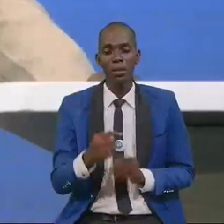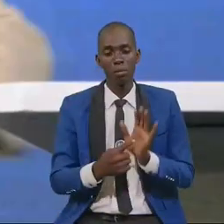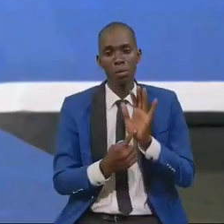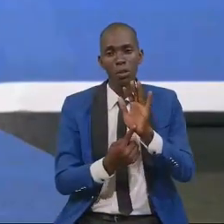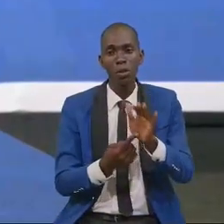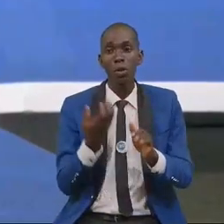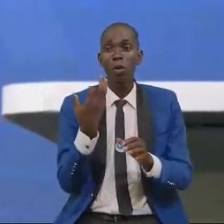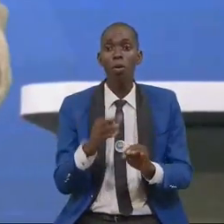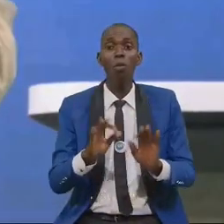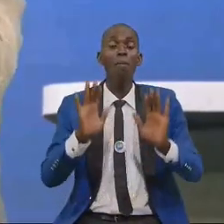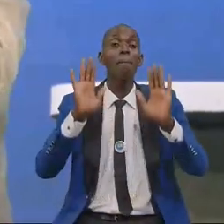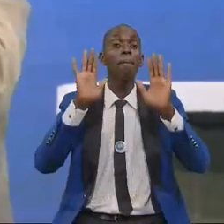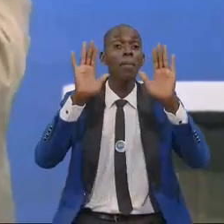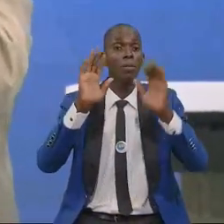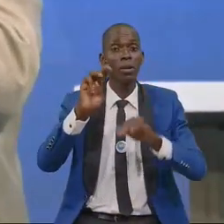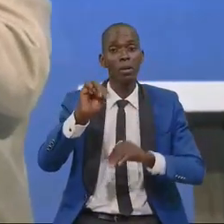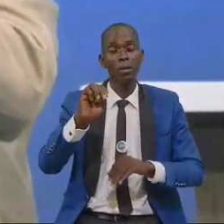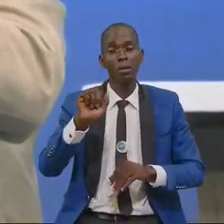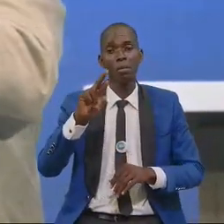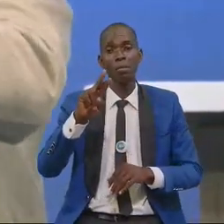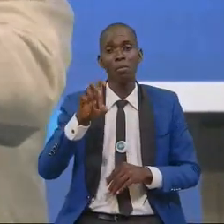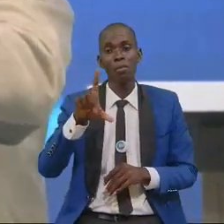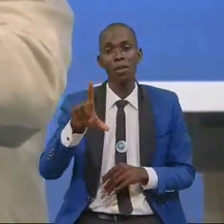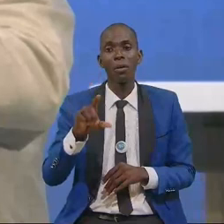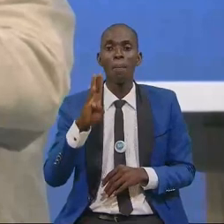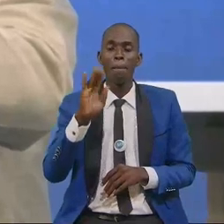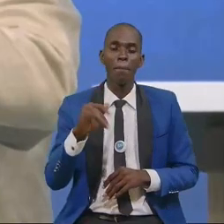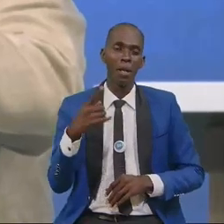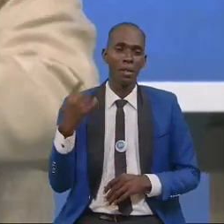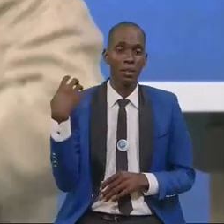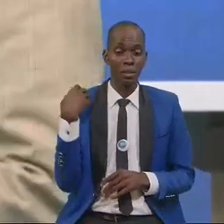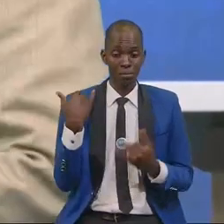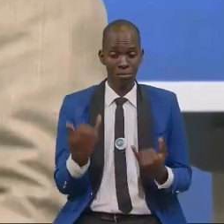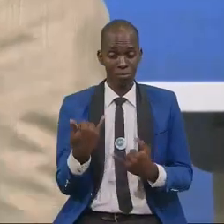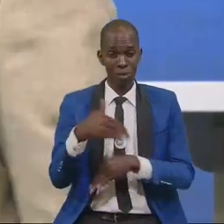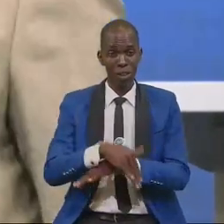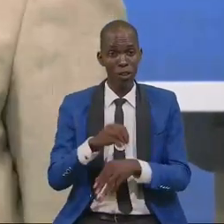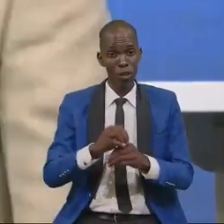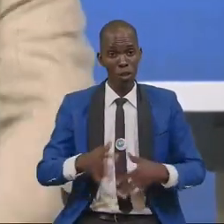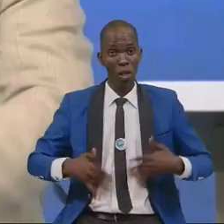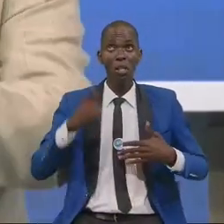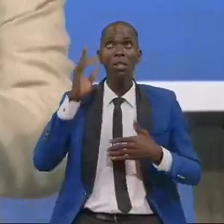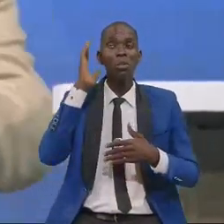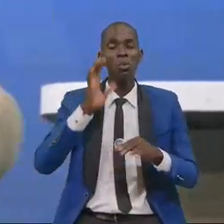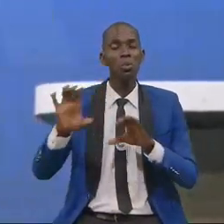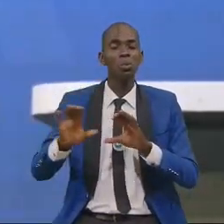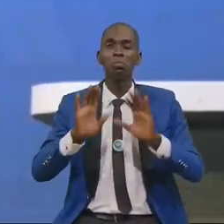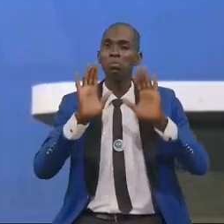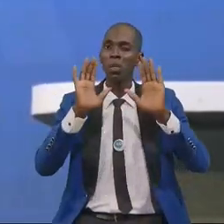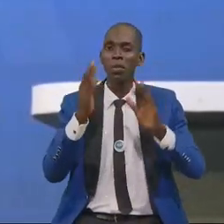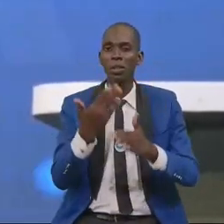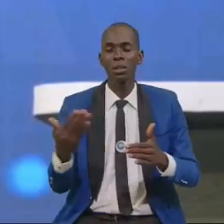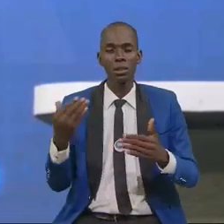choses merveilleuses il fera ce soir dans ta vie il fera des choses merveilleuses aujourd'hui